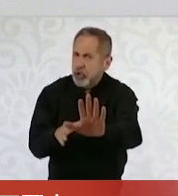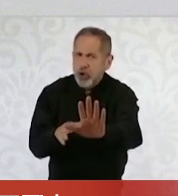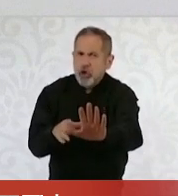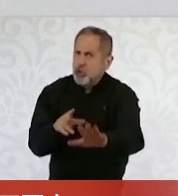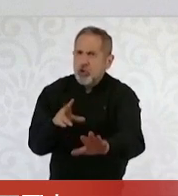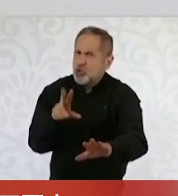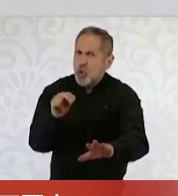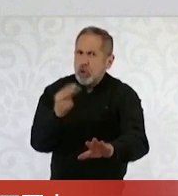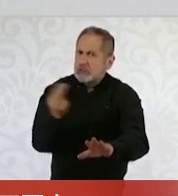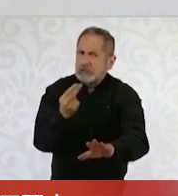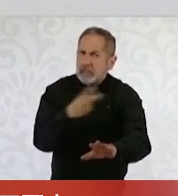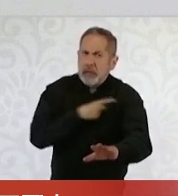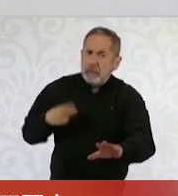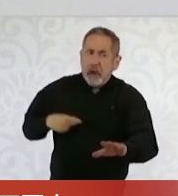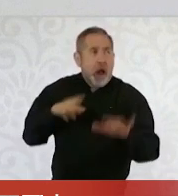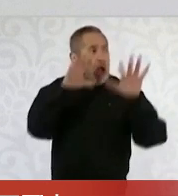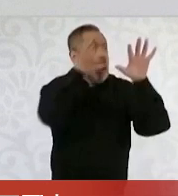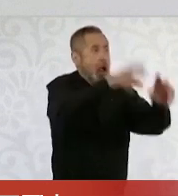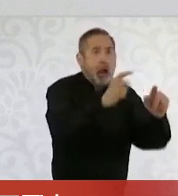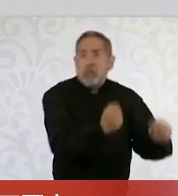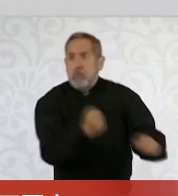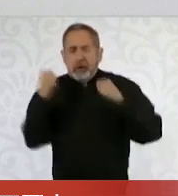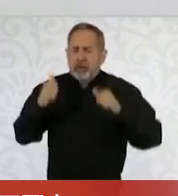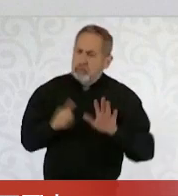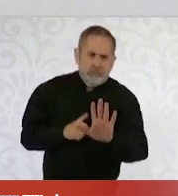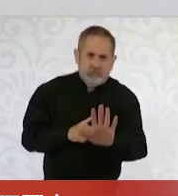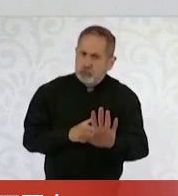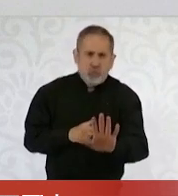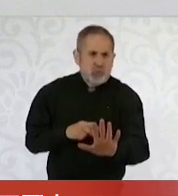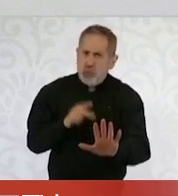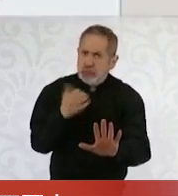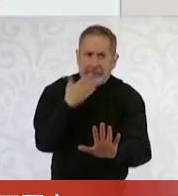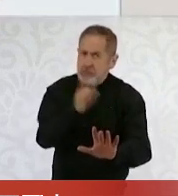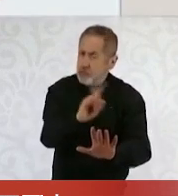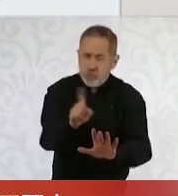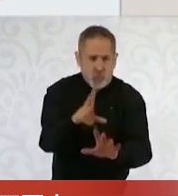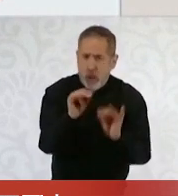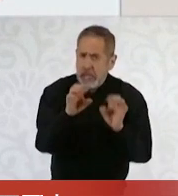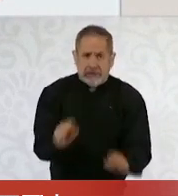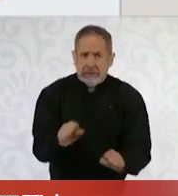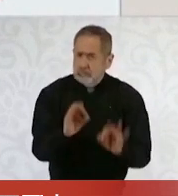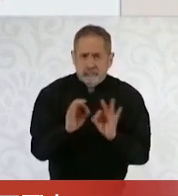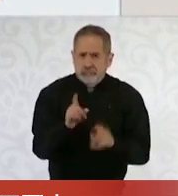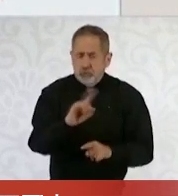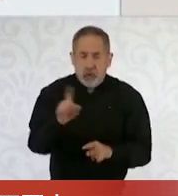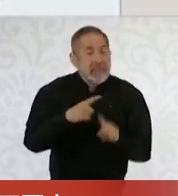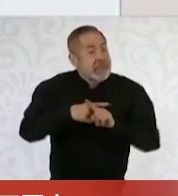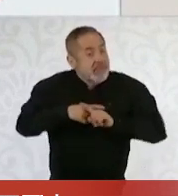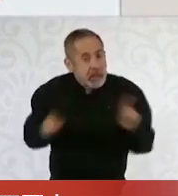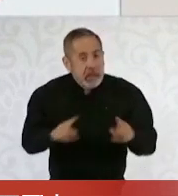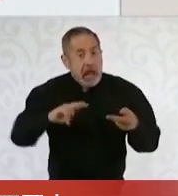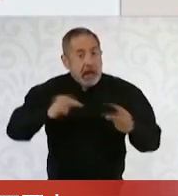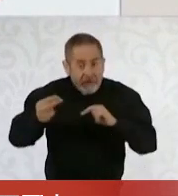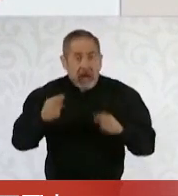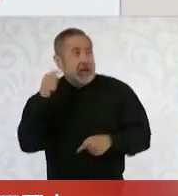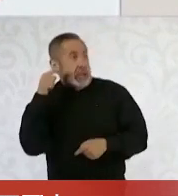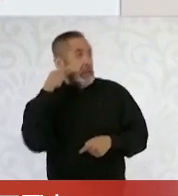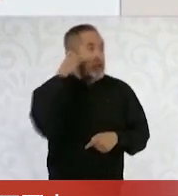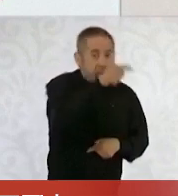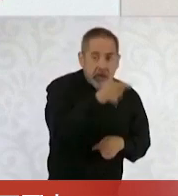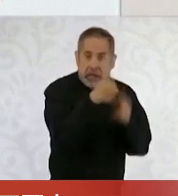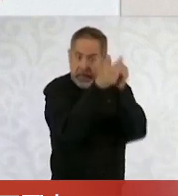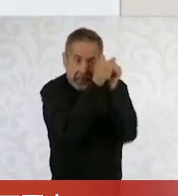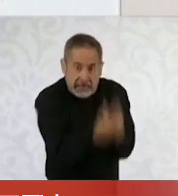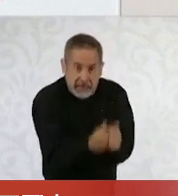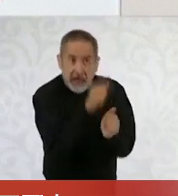实施。特朗普誓言，他将于1月20日上任后立即大规模驱逐移民，并严厉打击移